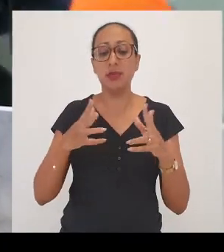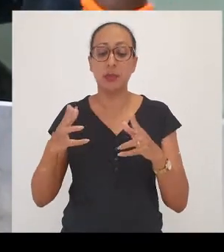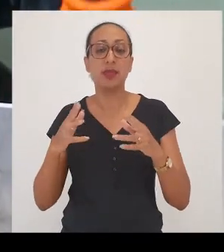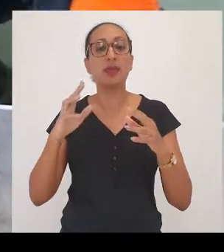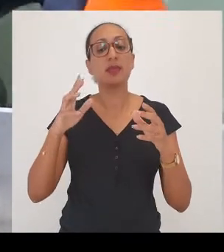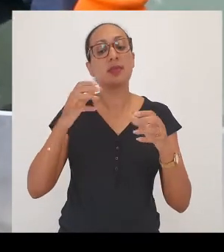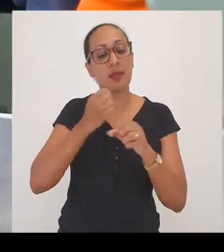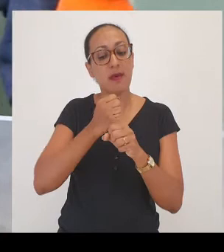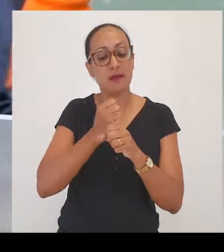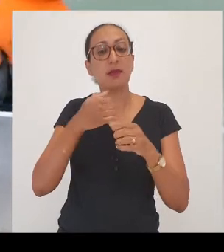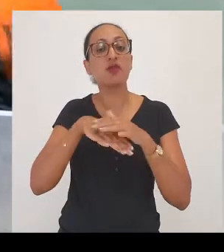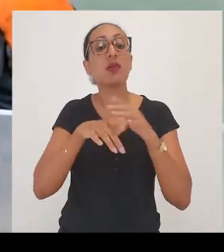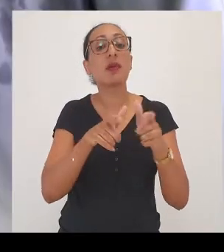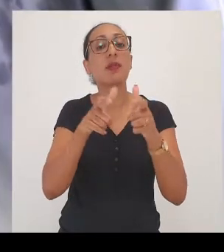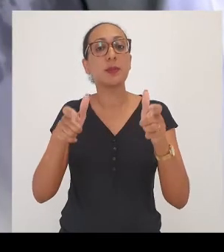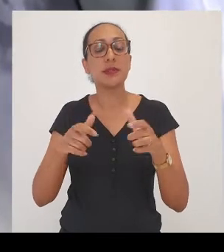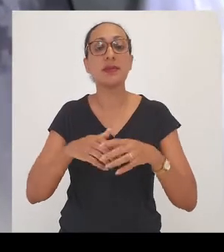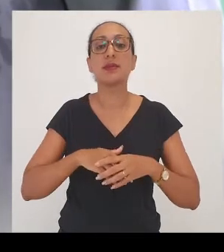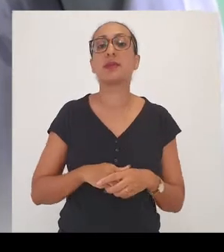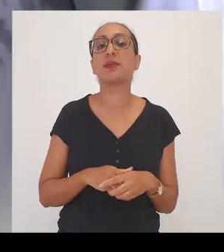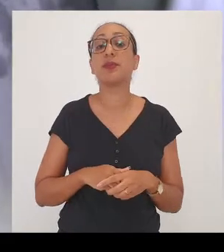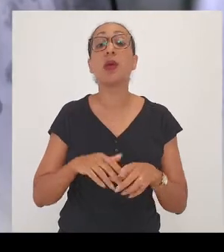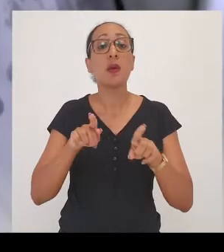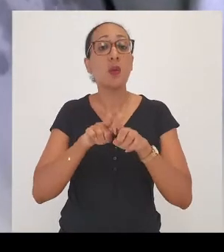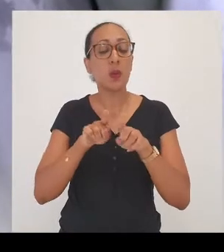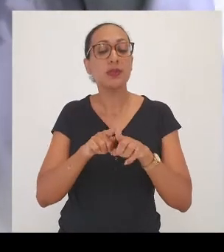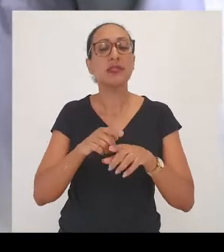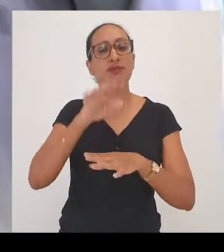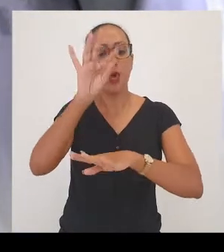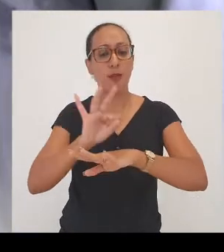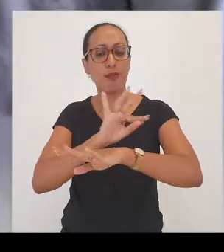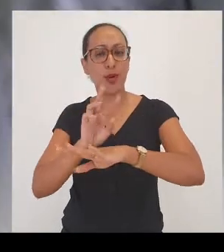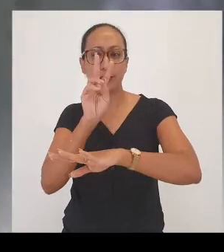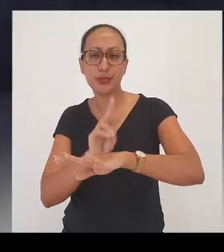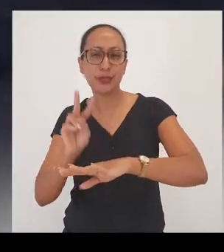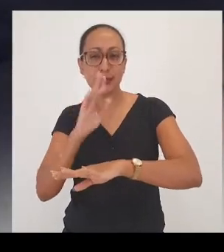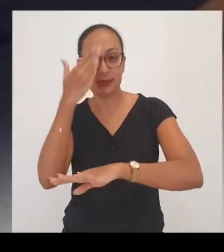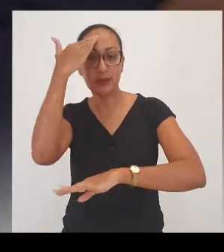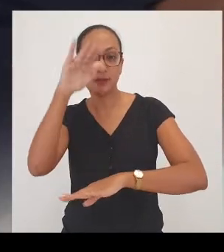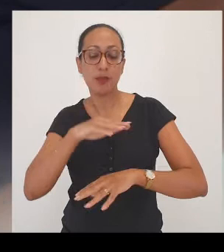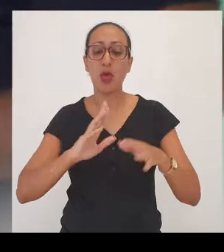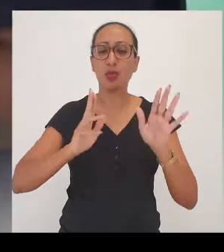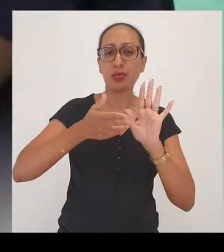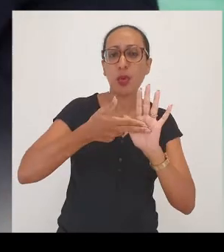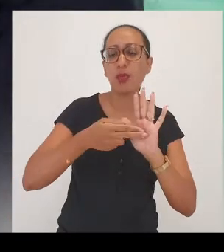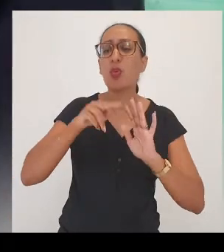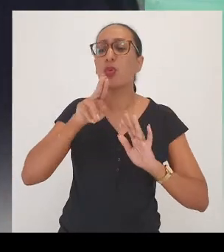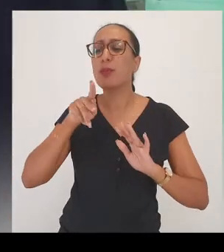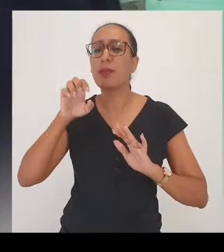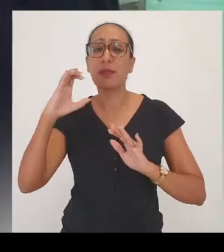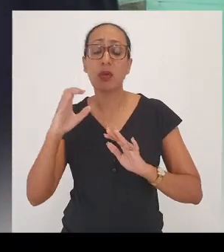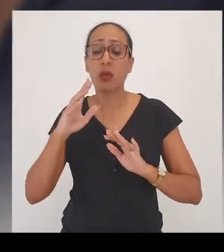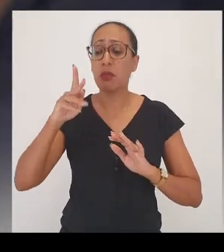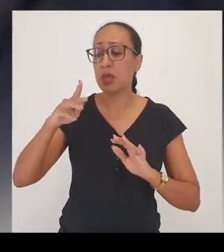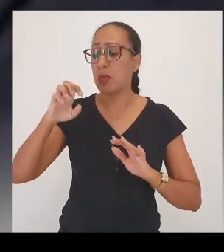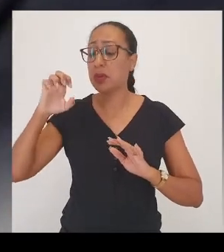plusieurs périodes en entreprise. Et une grosse partie aussi de lecture de plan. Qu'est-ce que le carrelage? Les normes UPEC, les